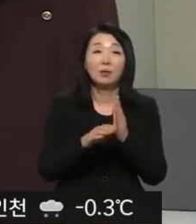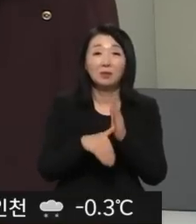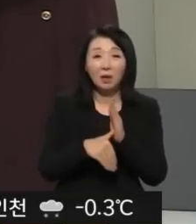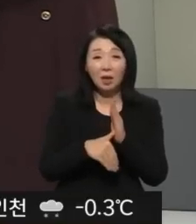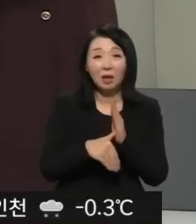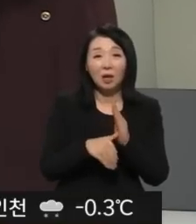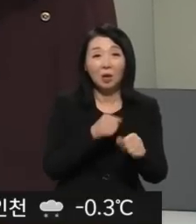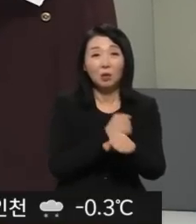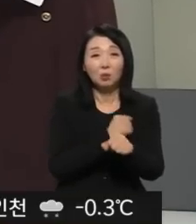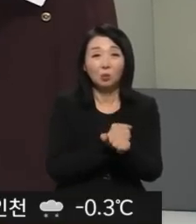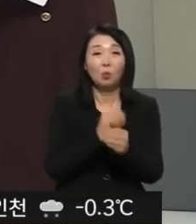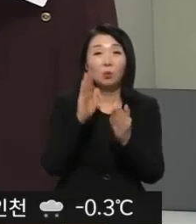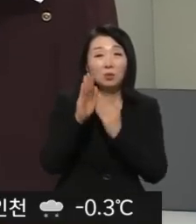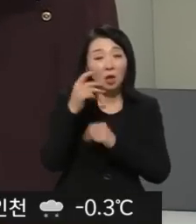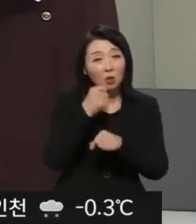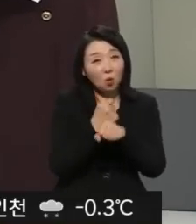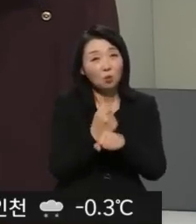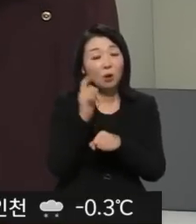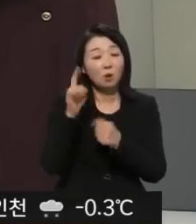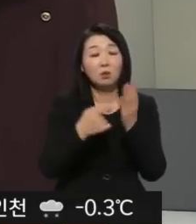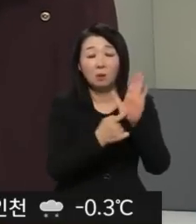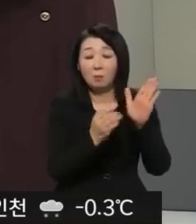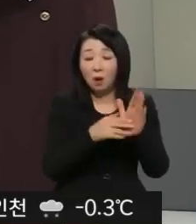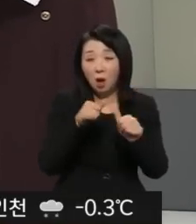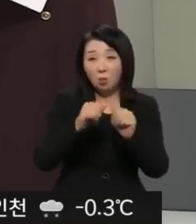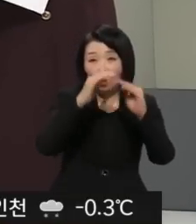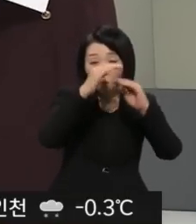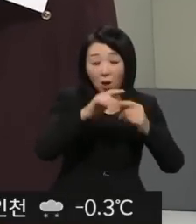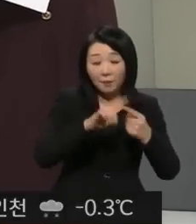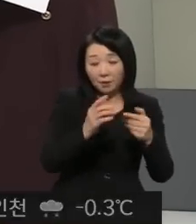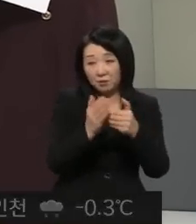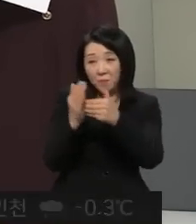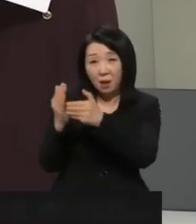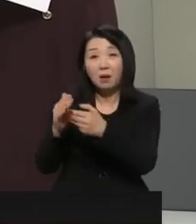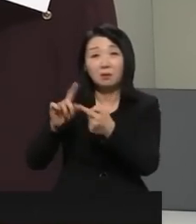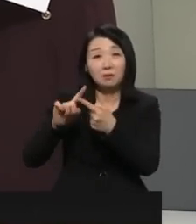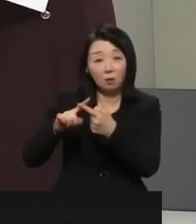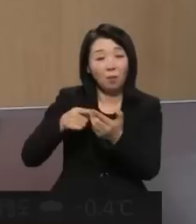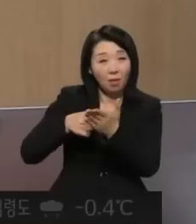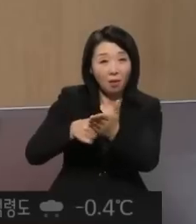발표한 권고안을 언급하면서 흔들림 없는 추진 약속했는데요.